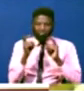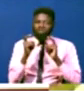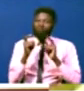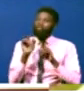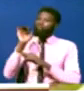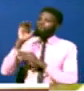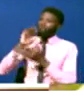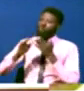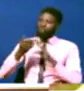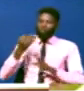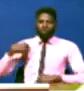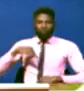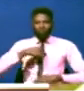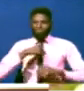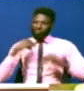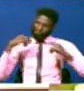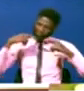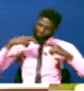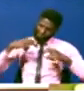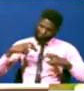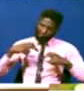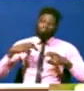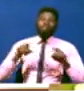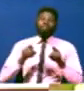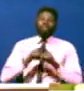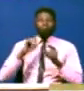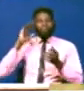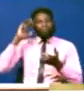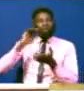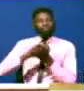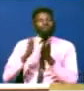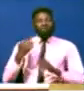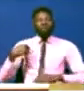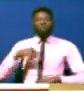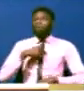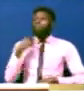believers, because at the end of the day, what are we without the Lord?